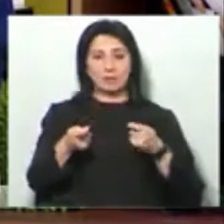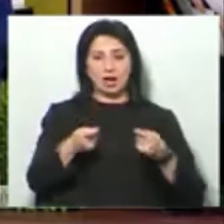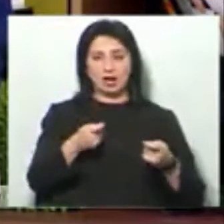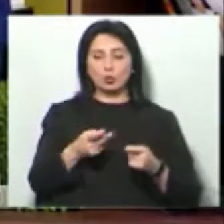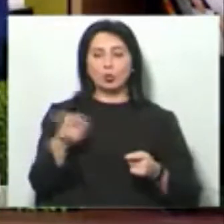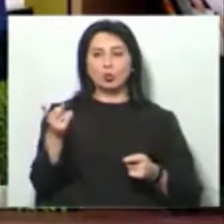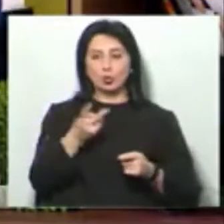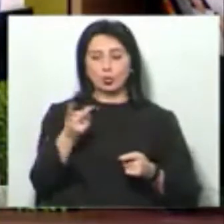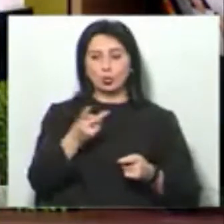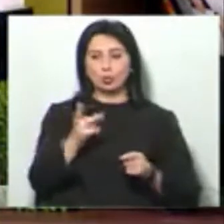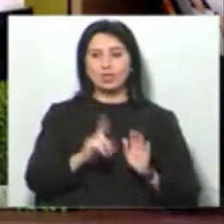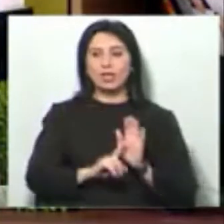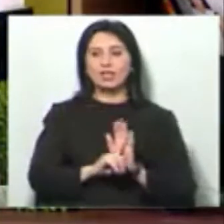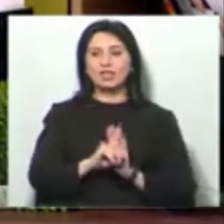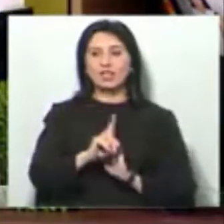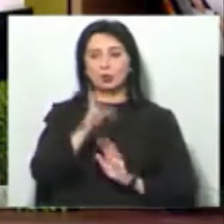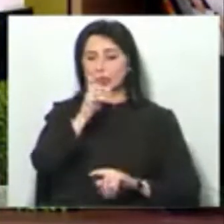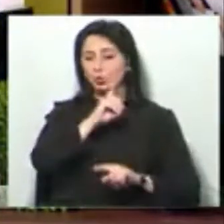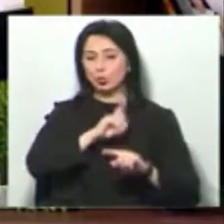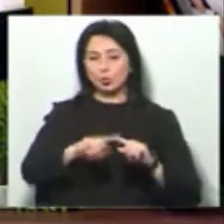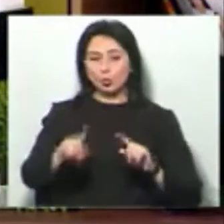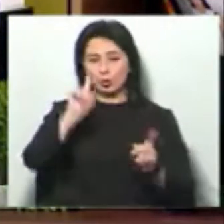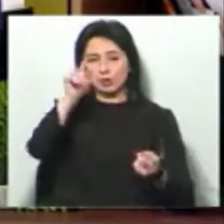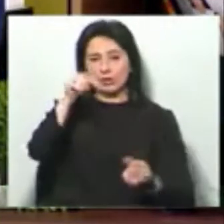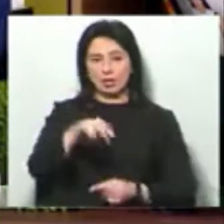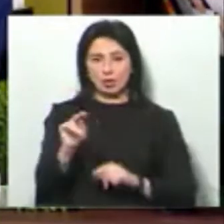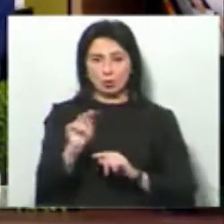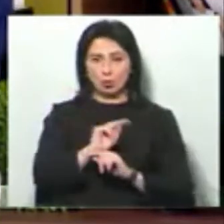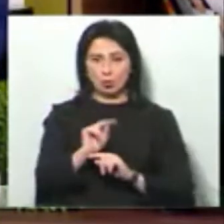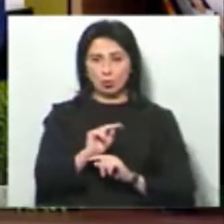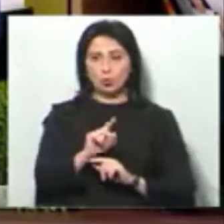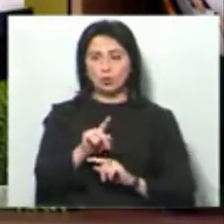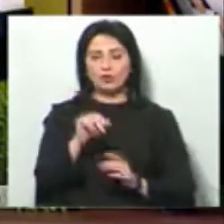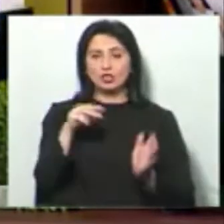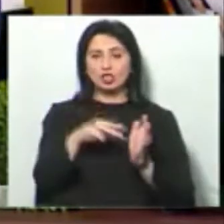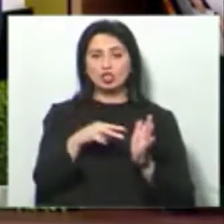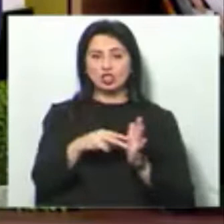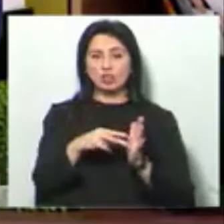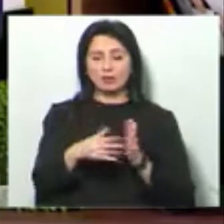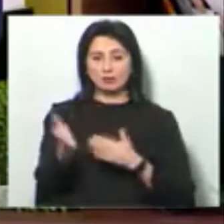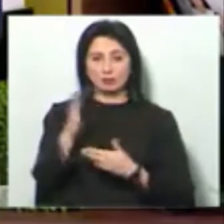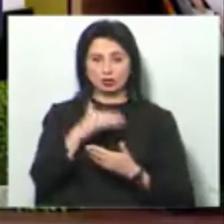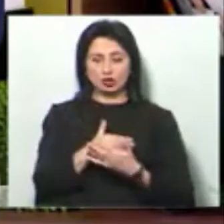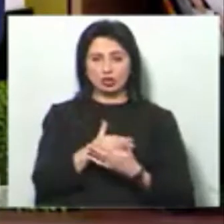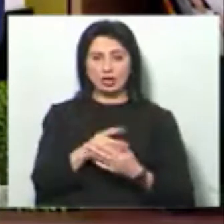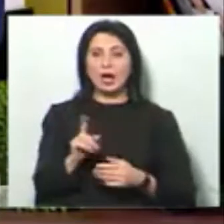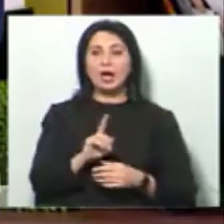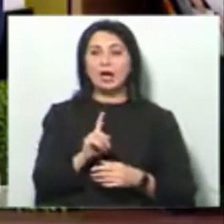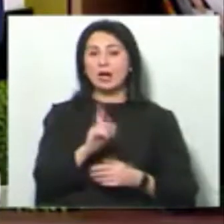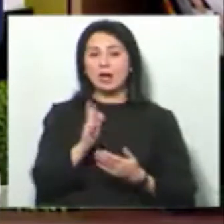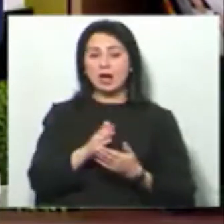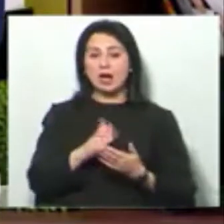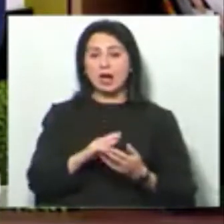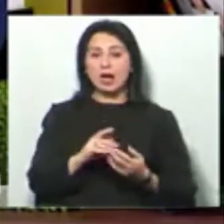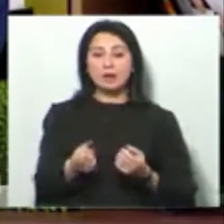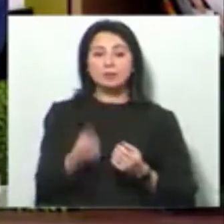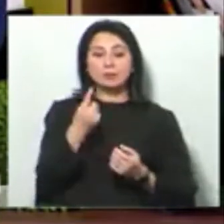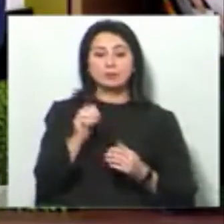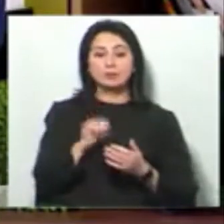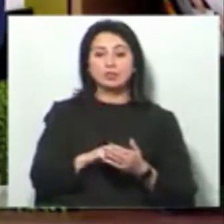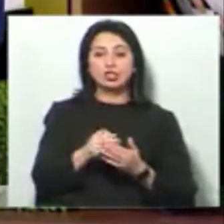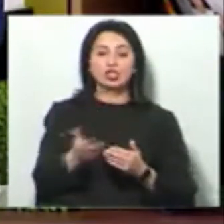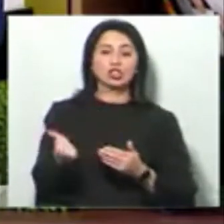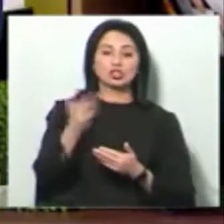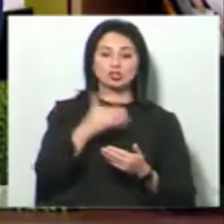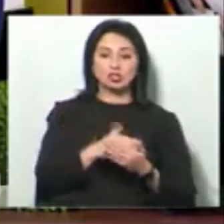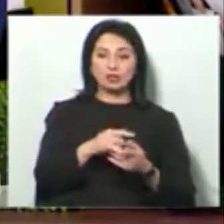Უნდა დაწყებული იყოს დროულად სათანადო მკურნალობა, რა თქმა უნდა, შეფასების შედეგად ვთქვა თუ რა არის გამომწვევი და შემდგომში